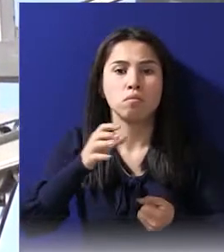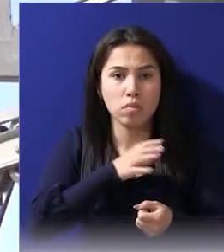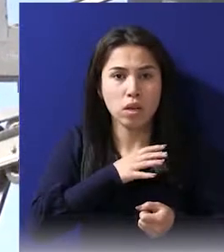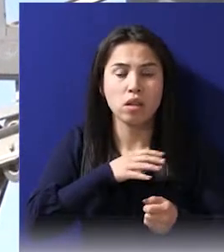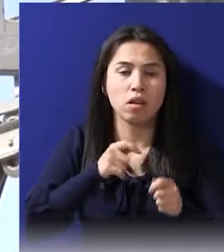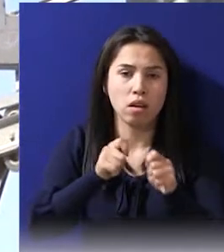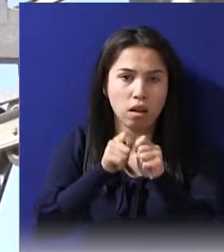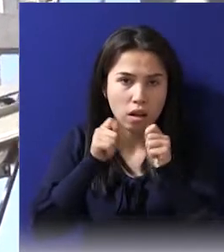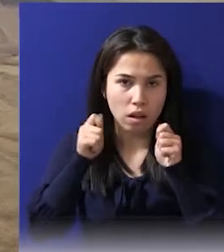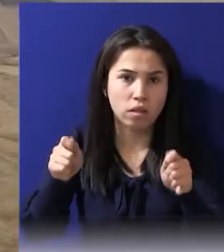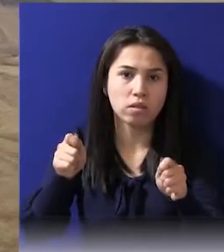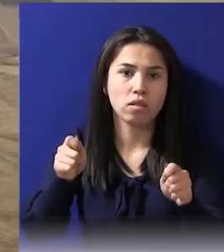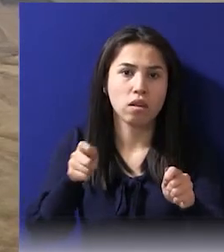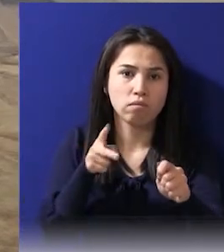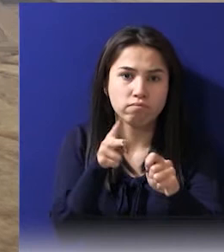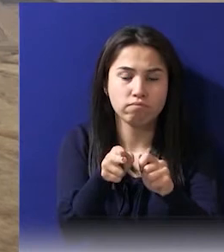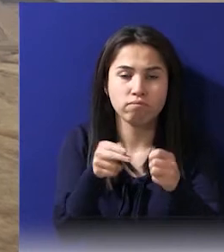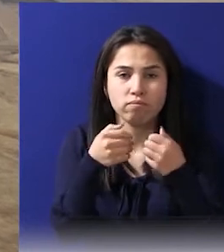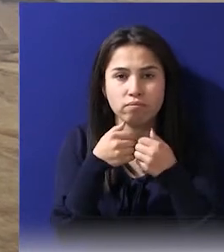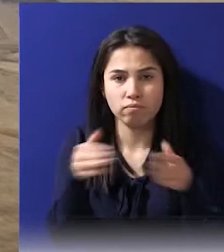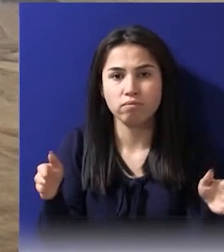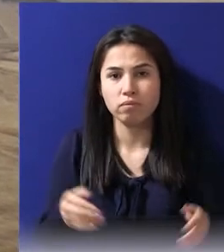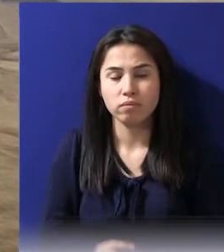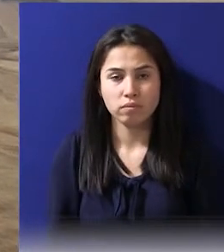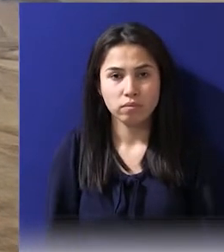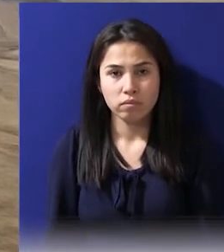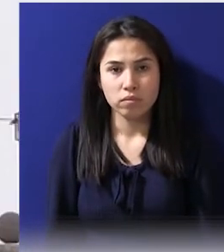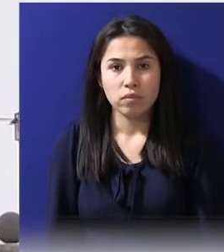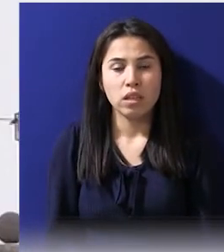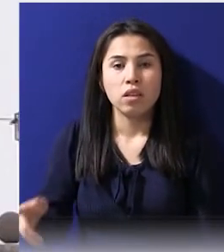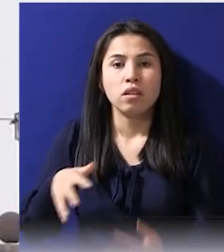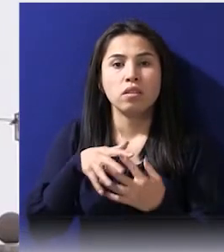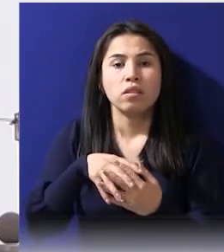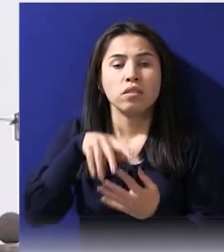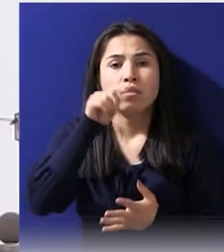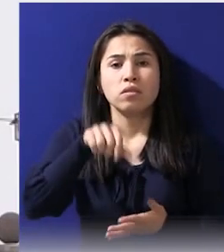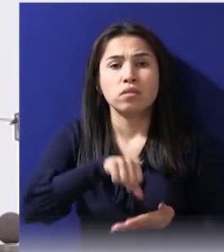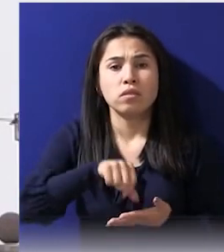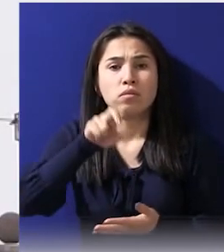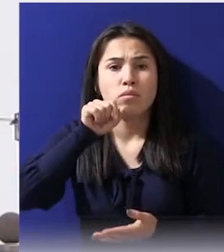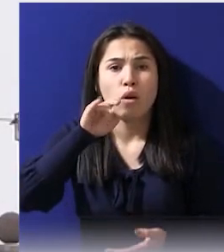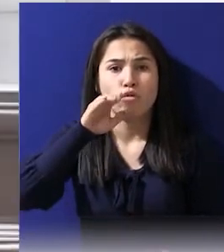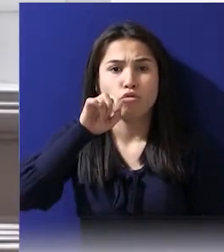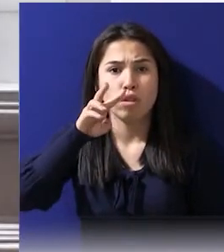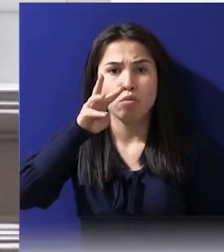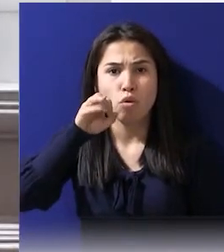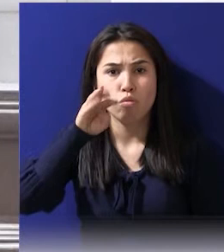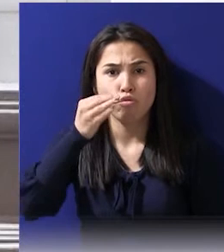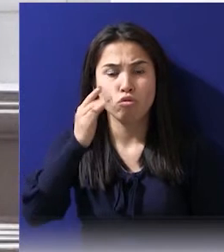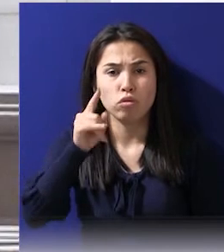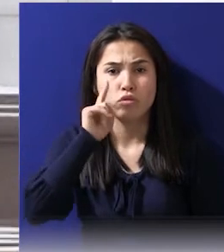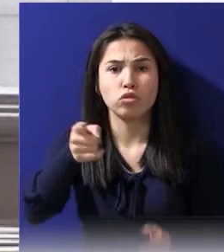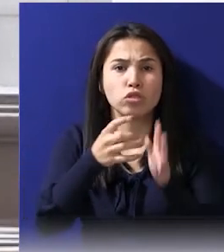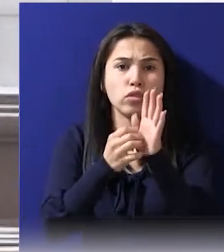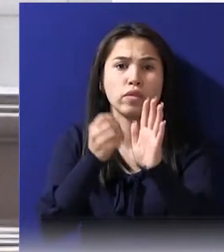миллион теңгеге Көксай туристік кешені, әсем демалыс орталығы салынбақ. Ал Қазақ хандығы монументі жанынан этноауыл саябағын ашу